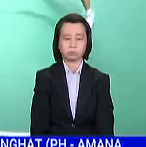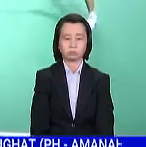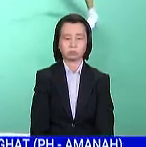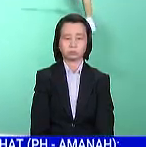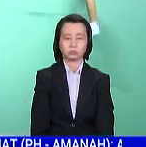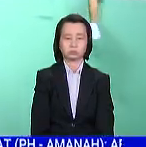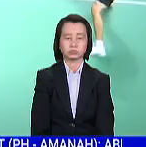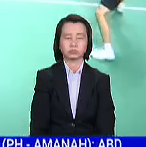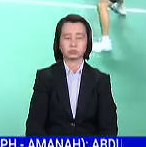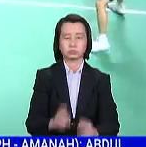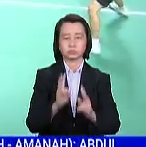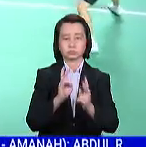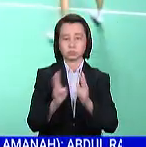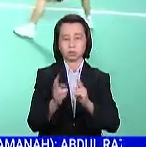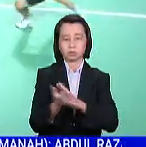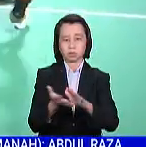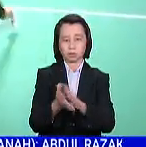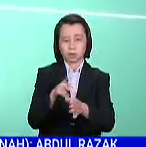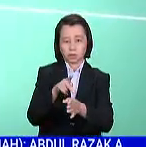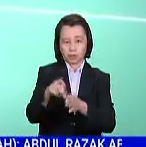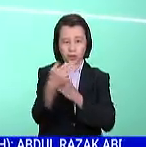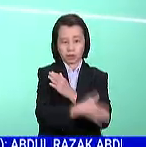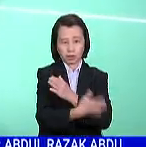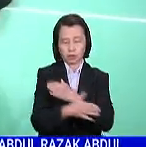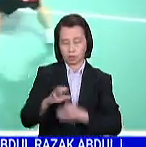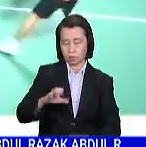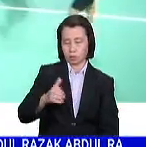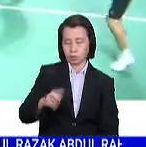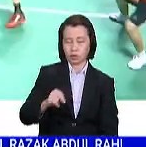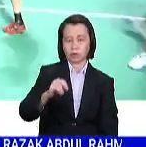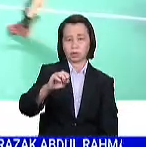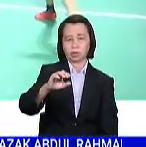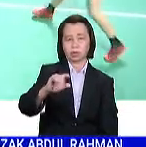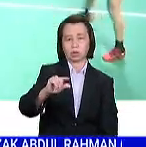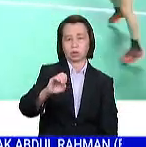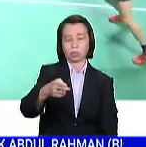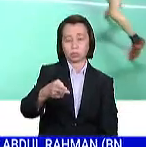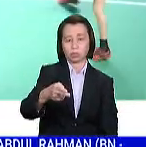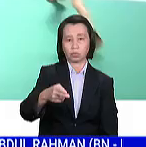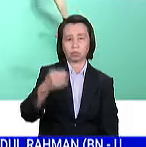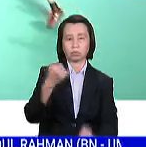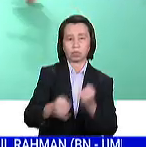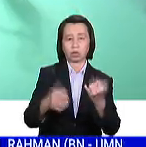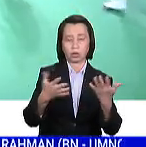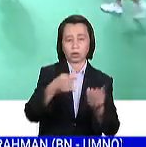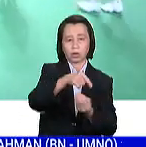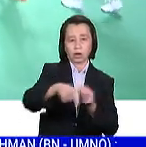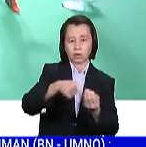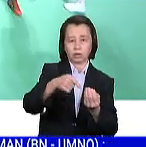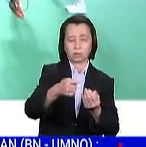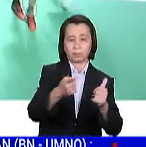Sementara itu, perjalanan bergu campuran profesional negara Chan Pen Sun, Goh Liu Ying di kejohanan ini berakhir seawal pusingan